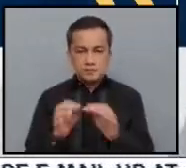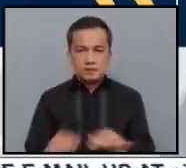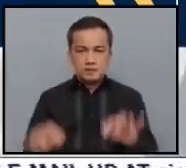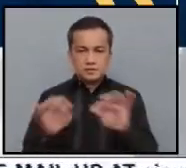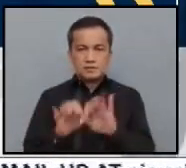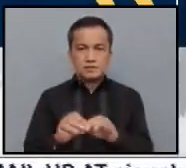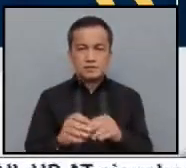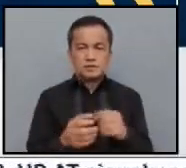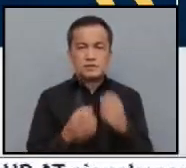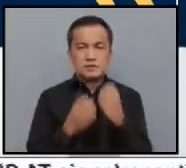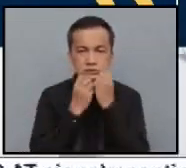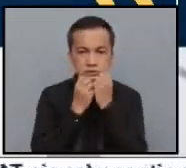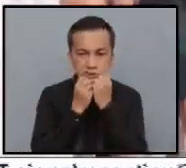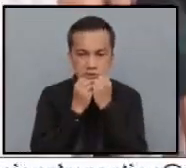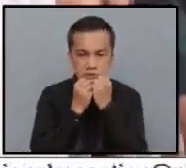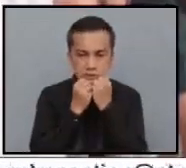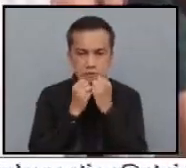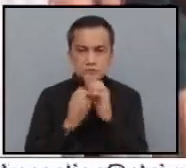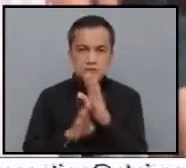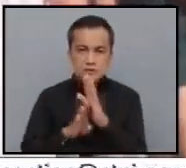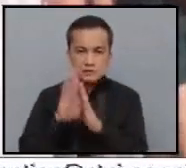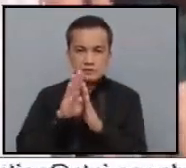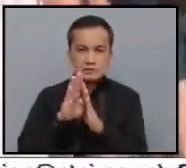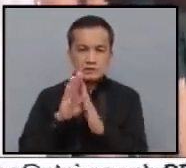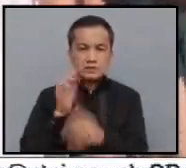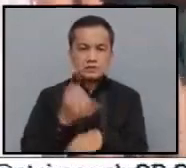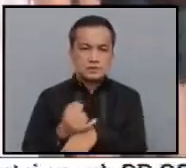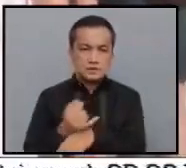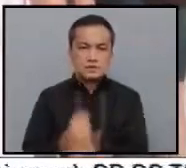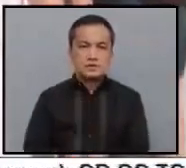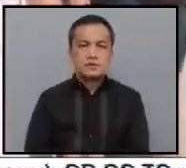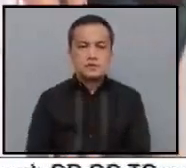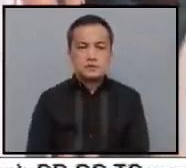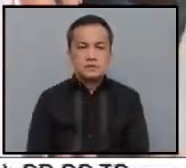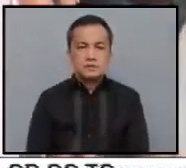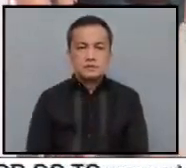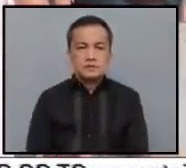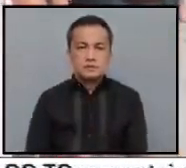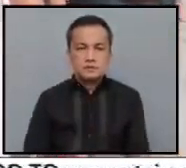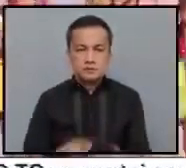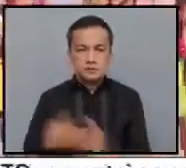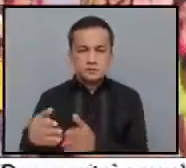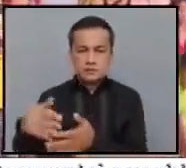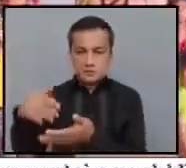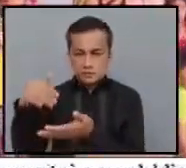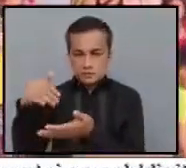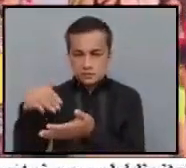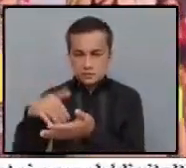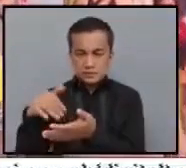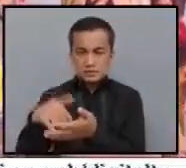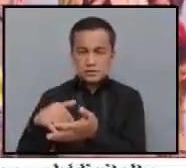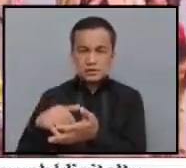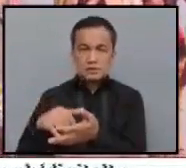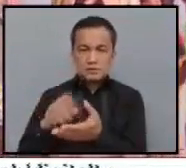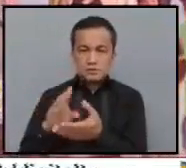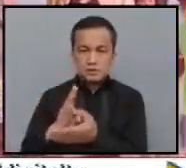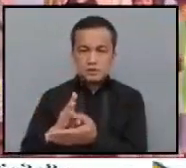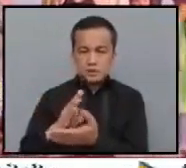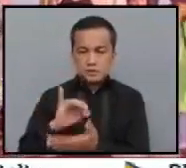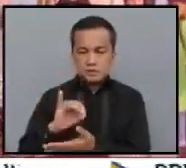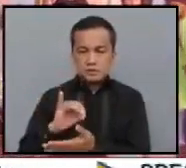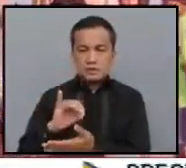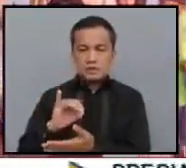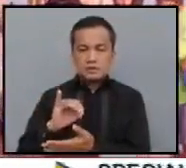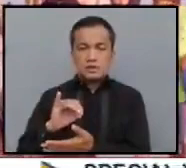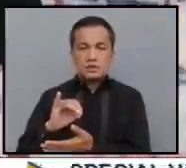yung development ng isla. Samantala, pinag-aaralan ng Boracay Interagency Task Force na maglagay ng